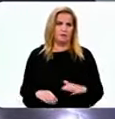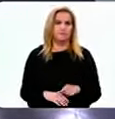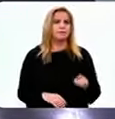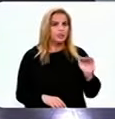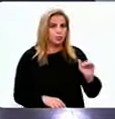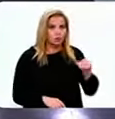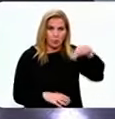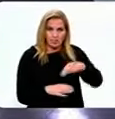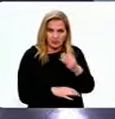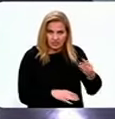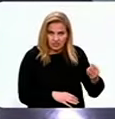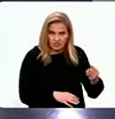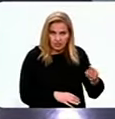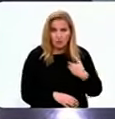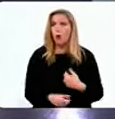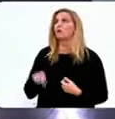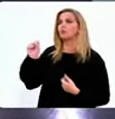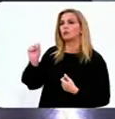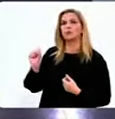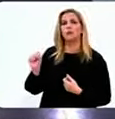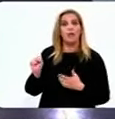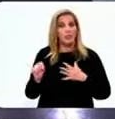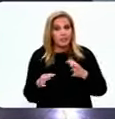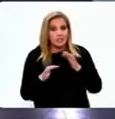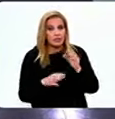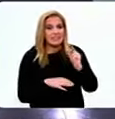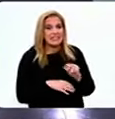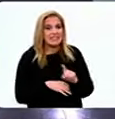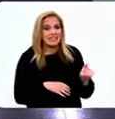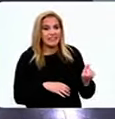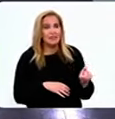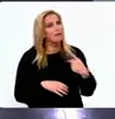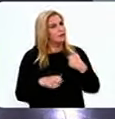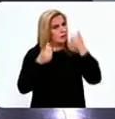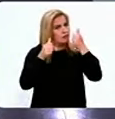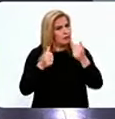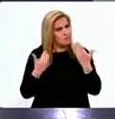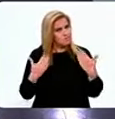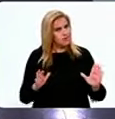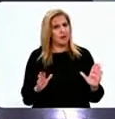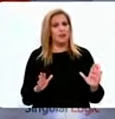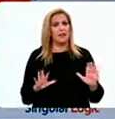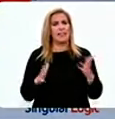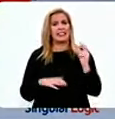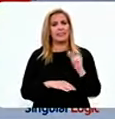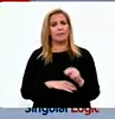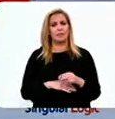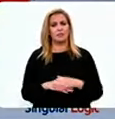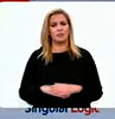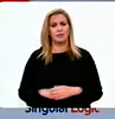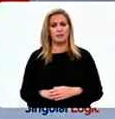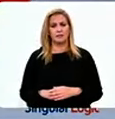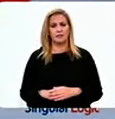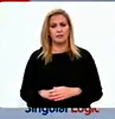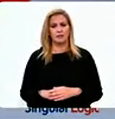ΣΥΡΙΖΑ σήμερα? Όχι. Τι ψήφισες, αν θες να το πρώην υποψήφιος. Το έχω ανακοινώσει στα σχολεία. Δεν την είδα ανακοίνωση, αλλά αν θες μου το εξηγήσεις. Ποια σκεπτικό.